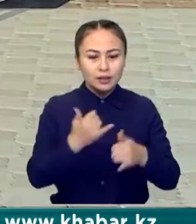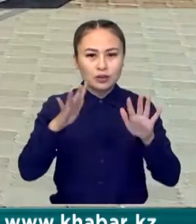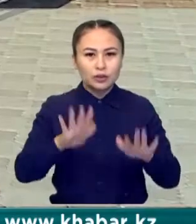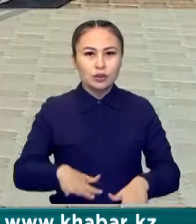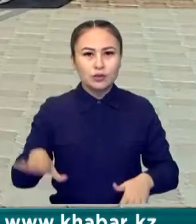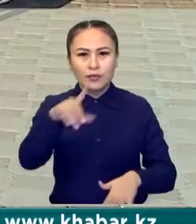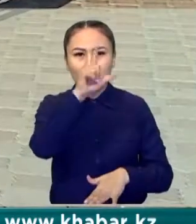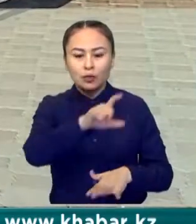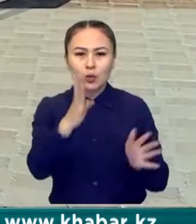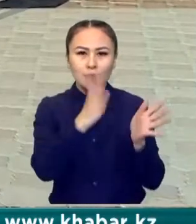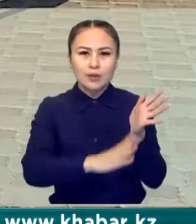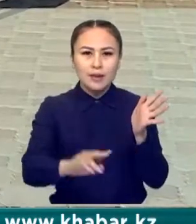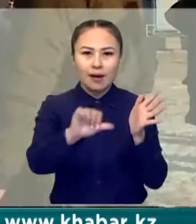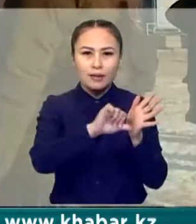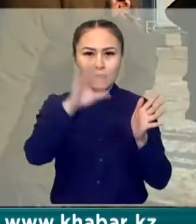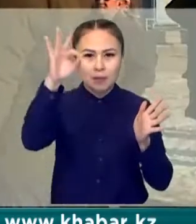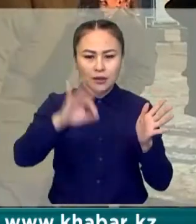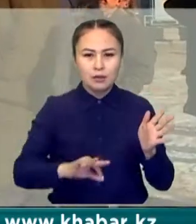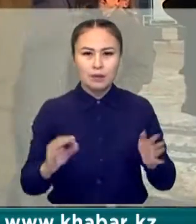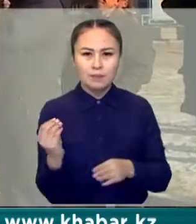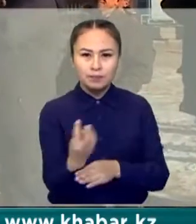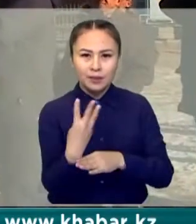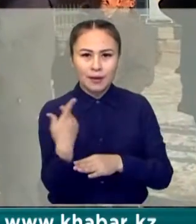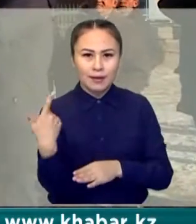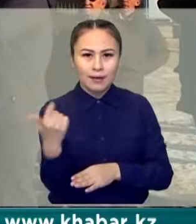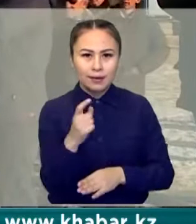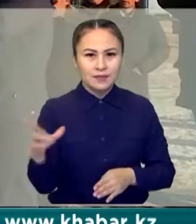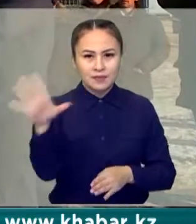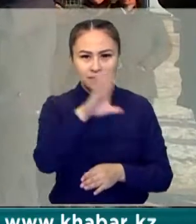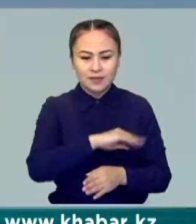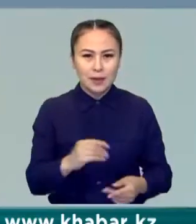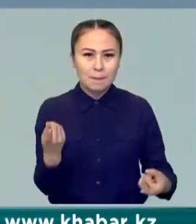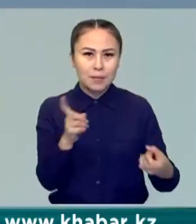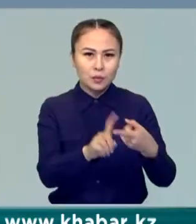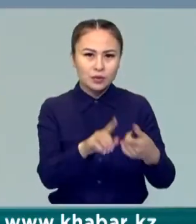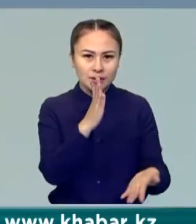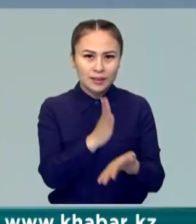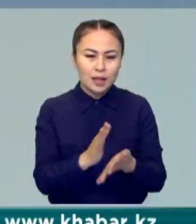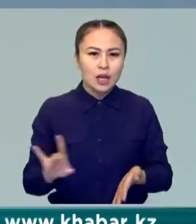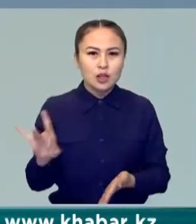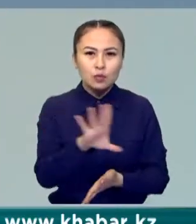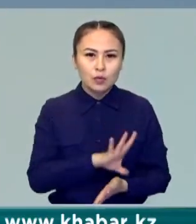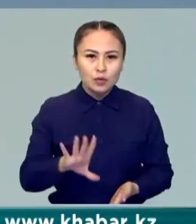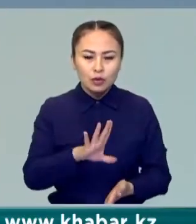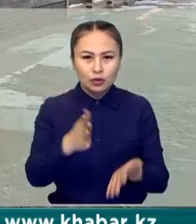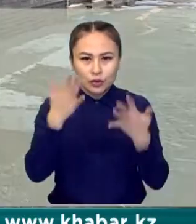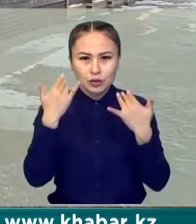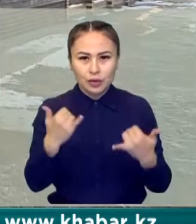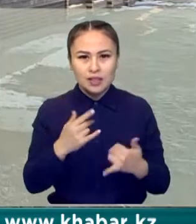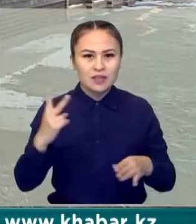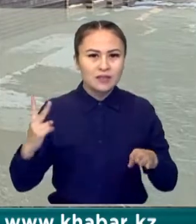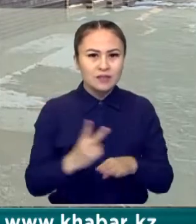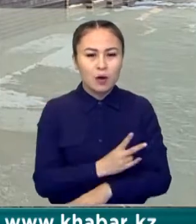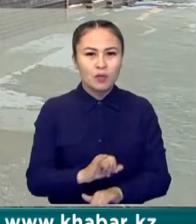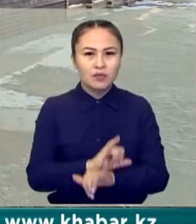жайық жұртшылығының 96% көгілдір отынға қол жеткізді. Бұл республикалық орта көрсеткіштен екі есе